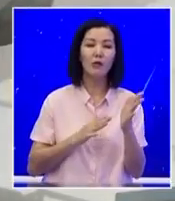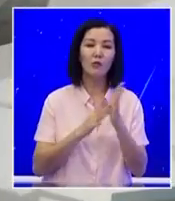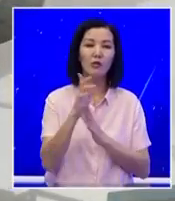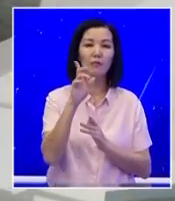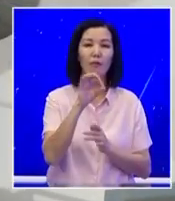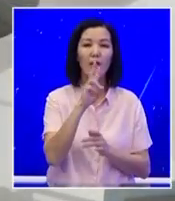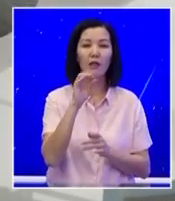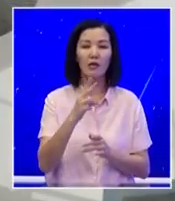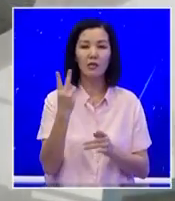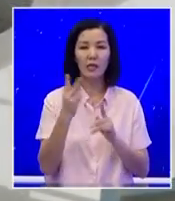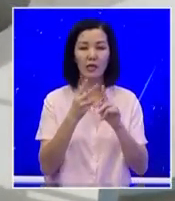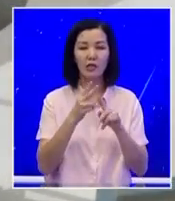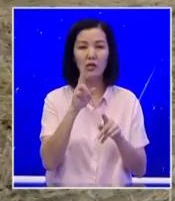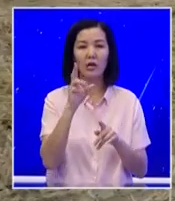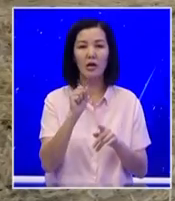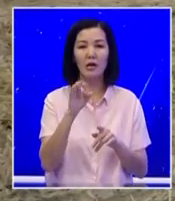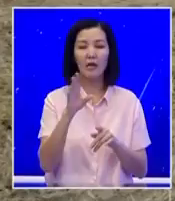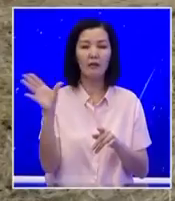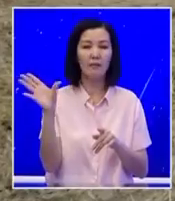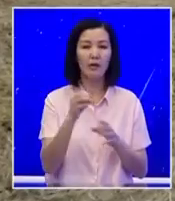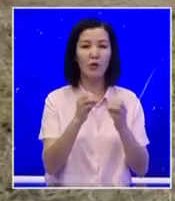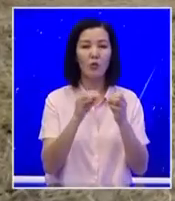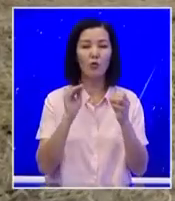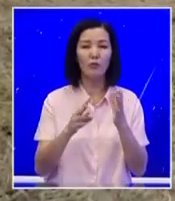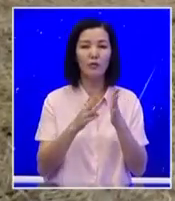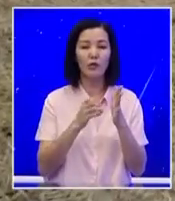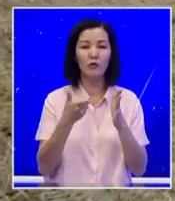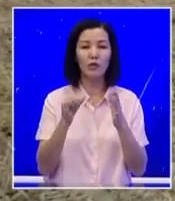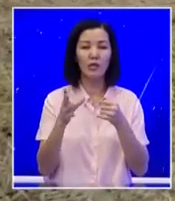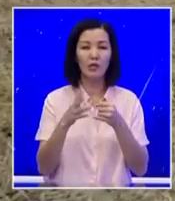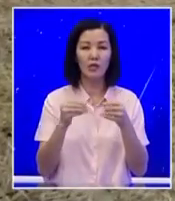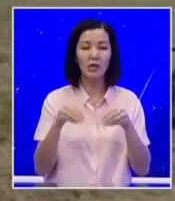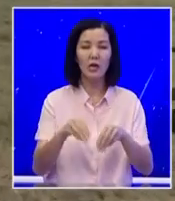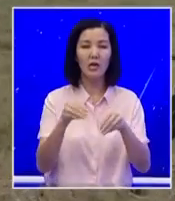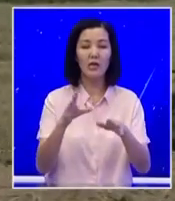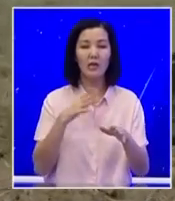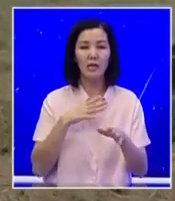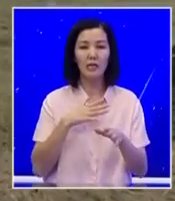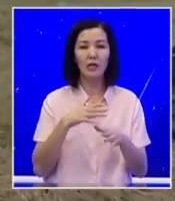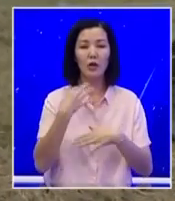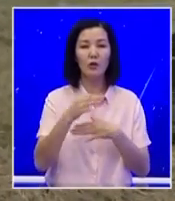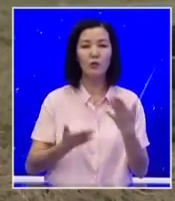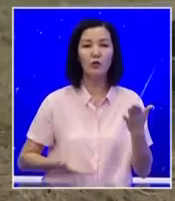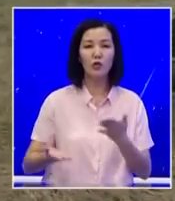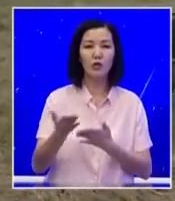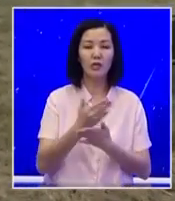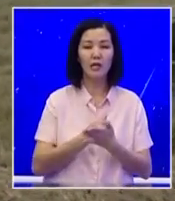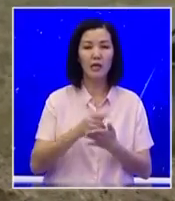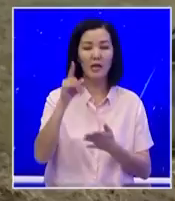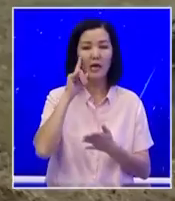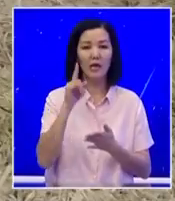екіншісі Қаратал ауданында. Биыл барлығы 1800 гектар алқапқа ақ маржан егілді. Күзде жиналған астық